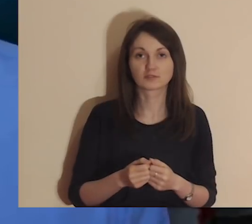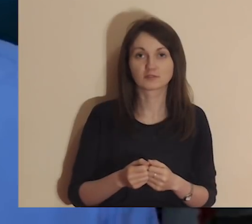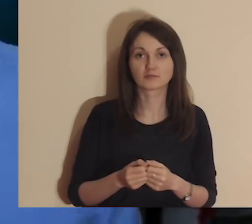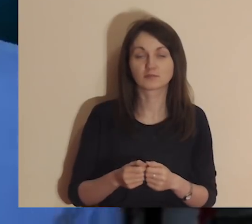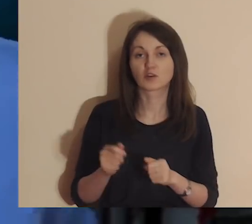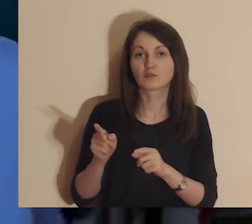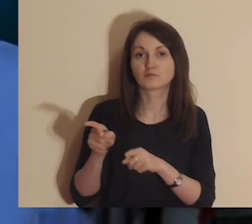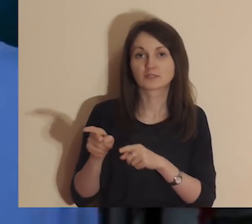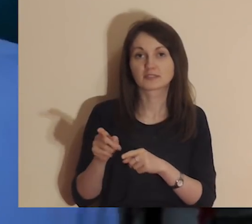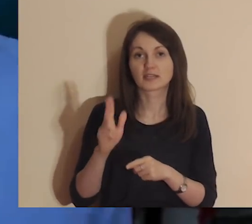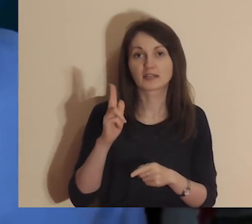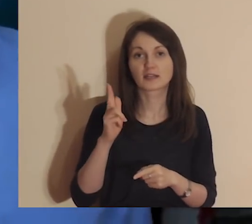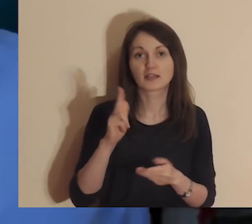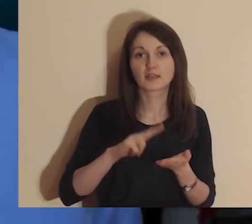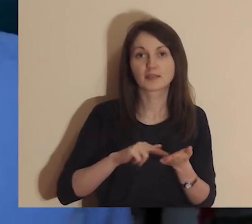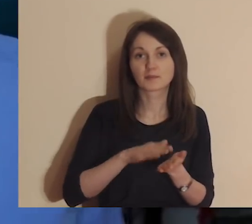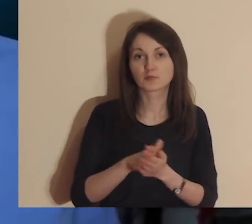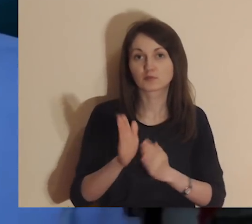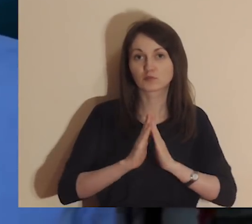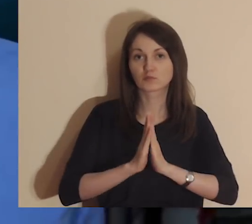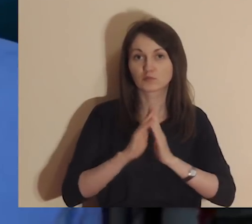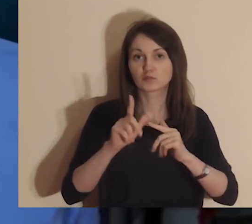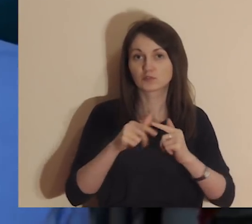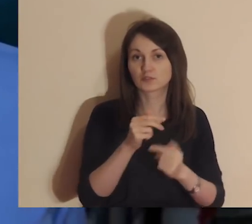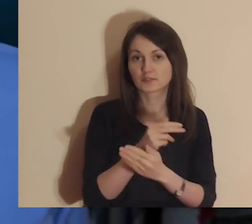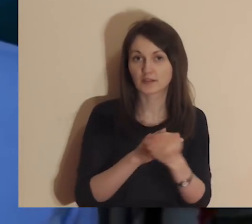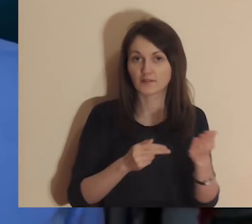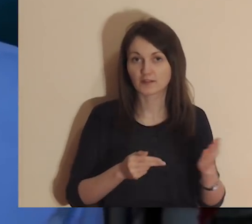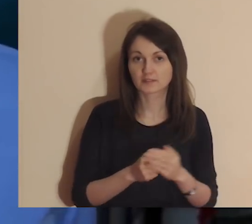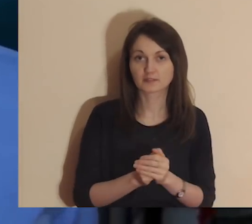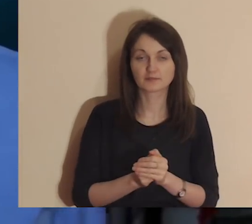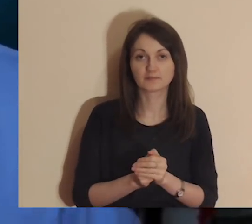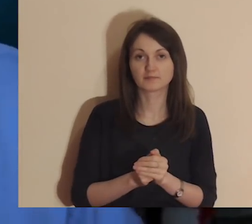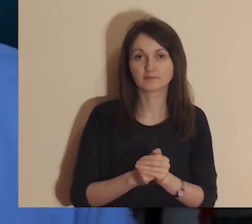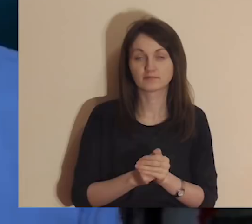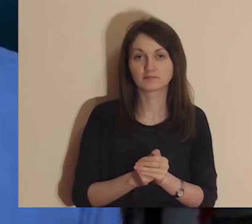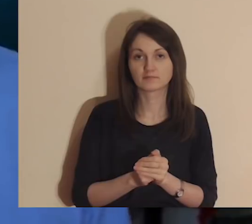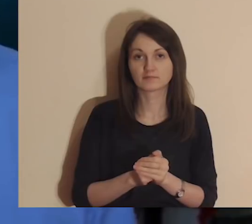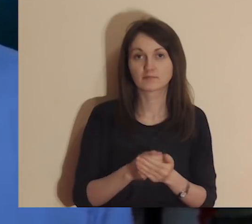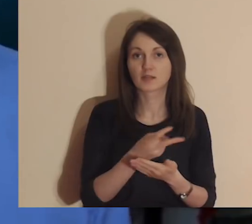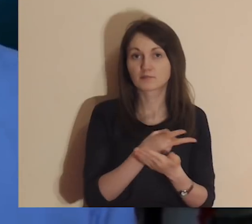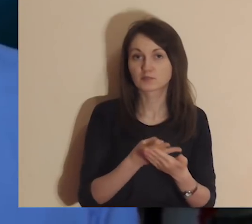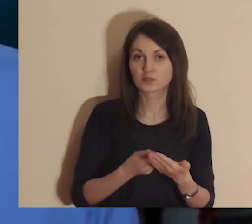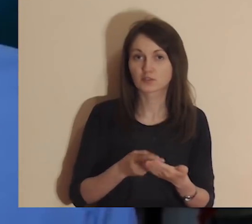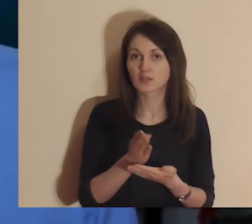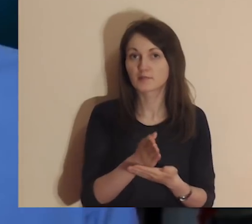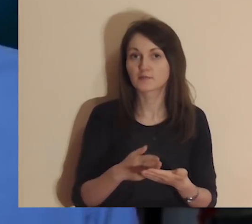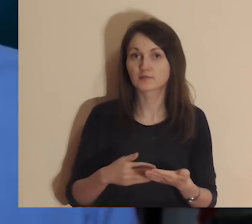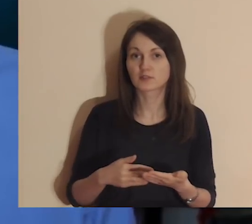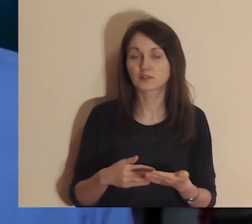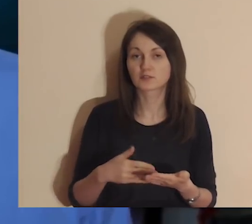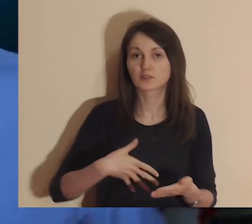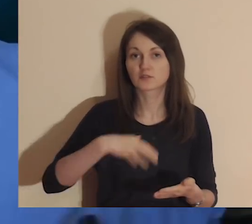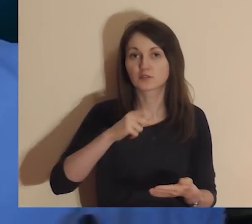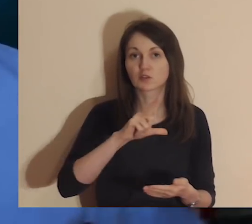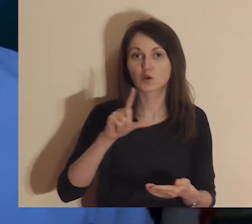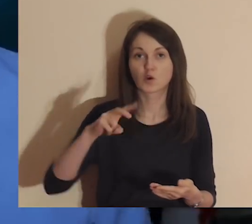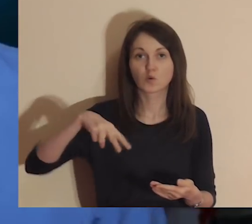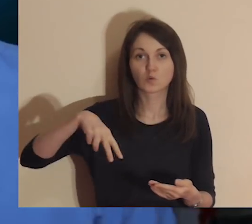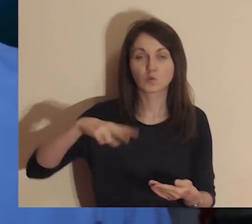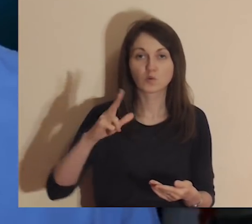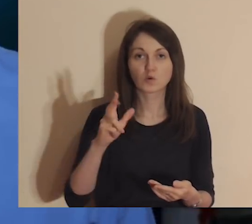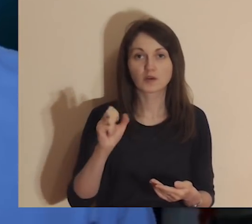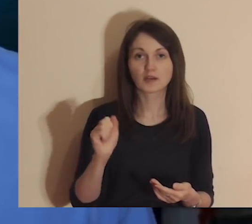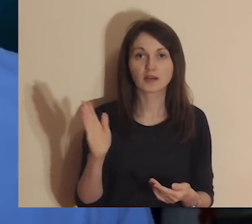modlił za was na początku medytacji. Polajkujcie, skomentujcie, kto może też, niech udostępni. I przeczytajmy fragment Ewangelii Świętego